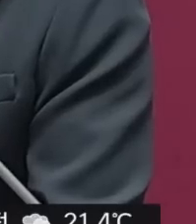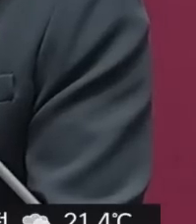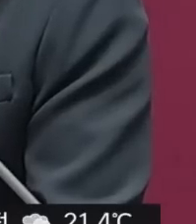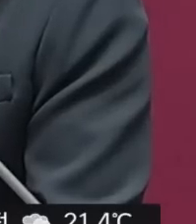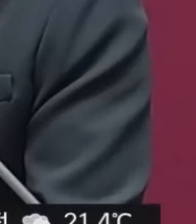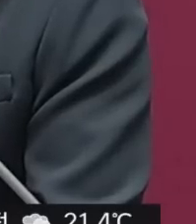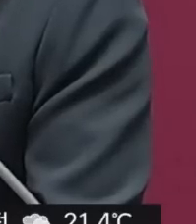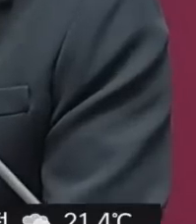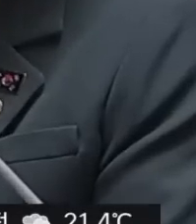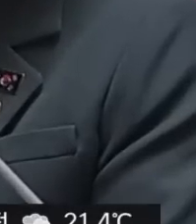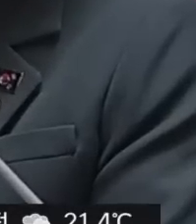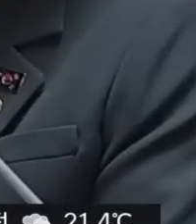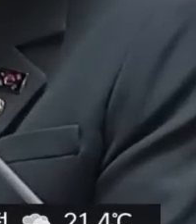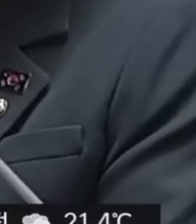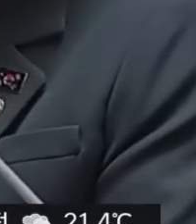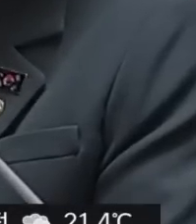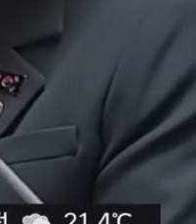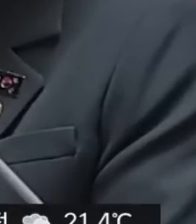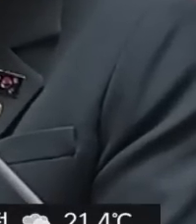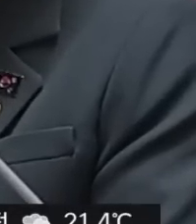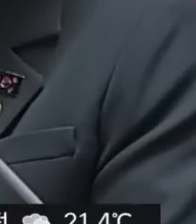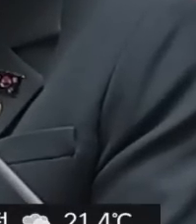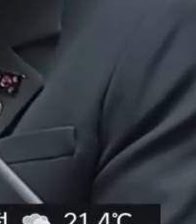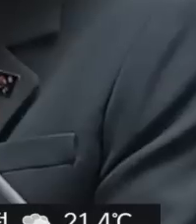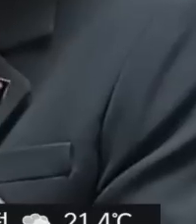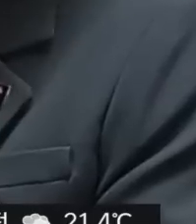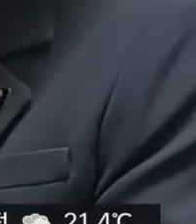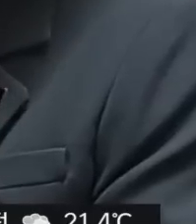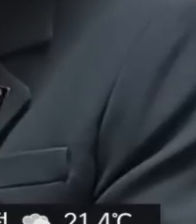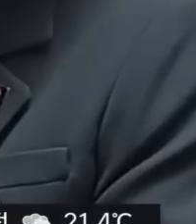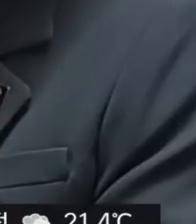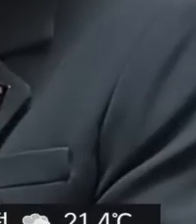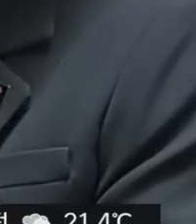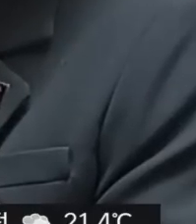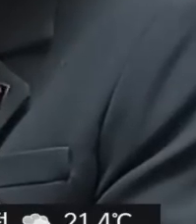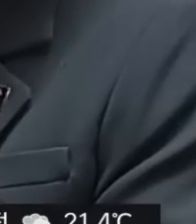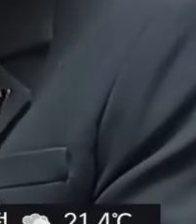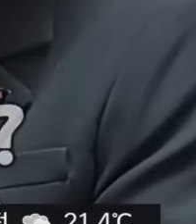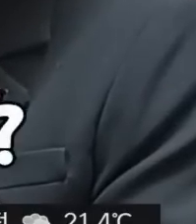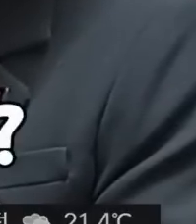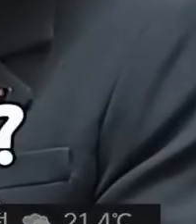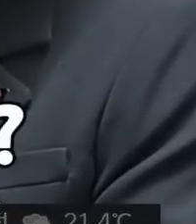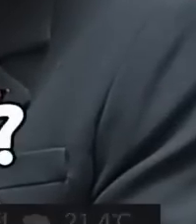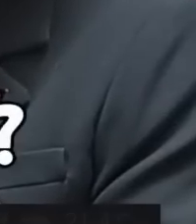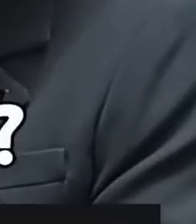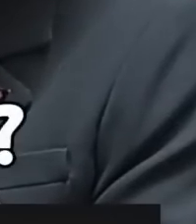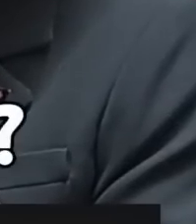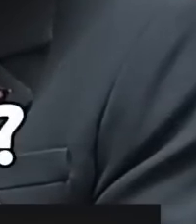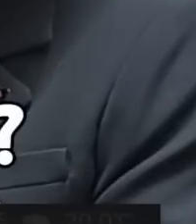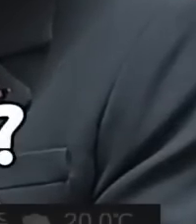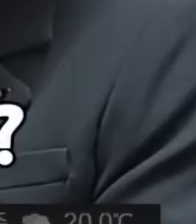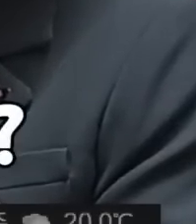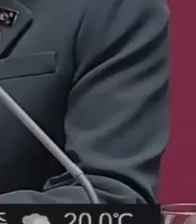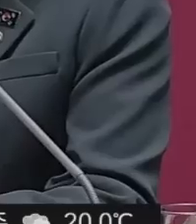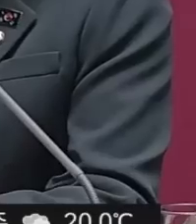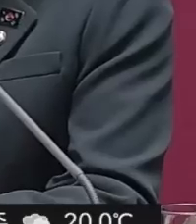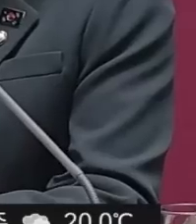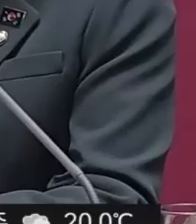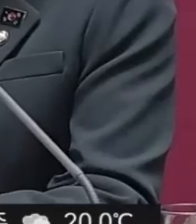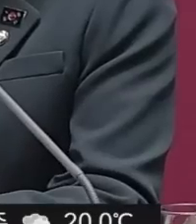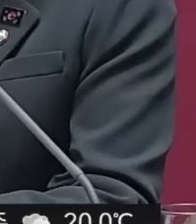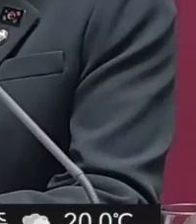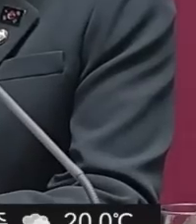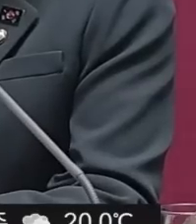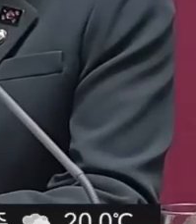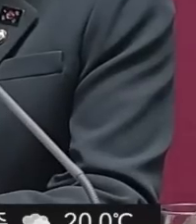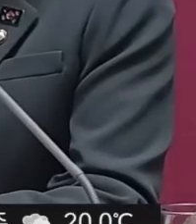우리가 제기했어야죠. 독도 문제 우리가 제기했어야죠. 교과서 문제 거기서 짚고 나왔어야 되는 거 아닙니까? 한